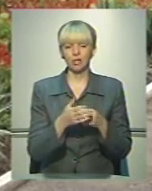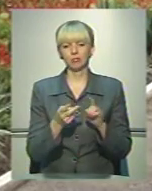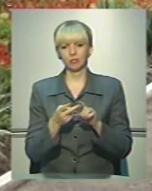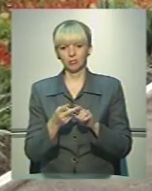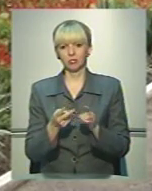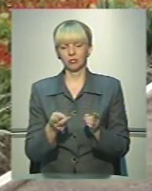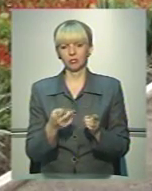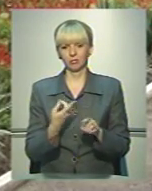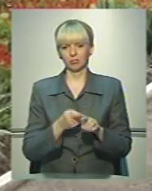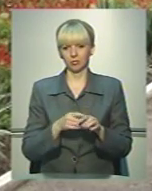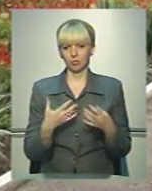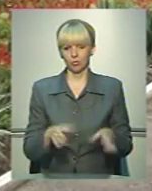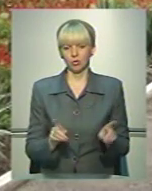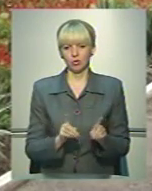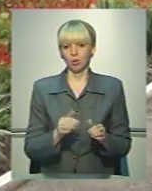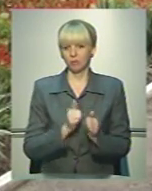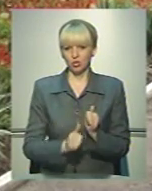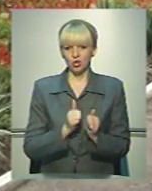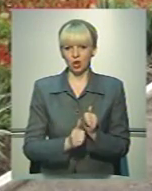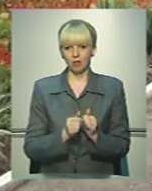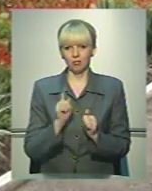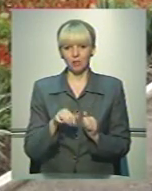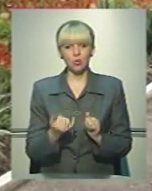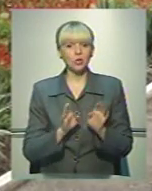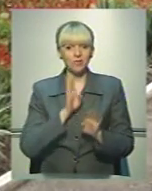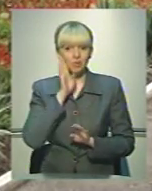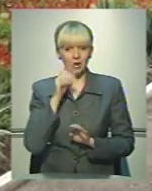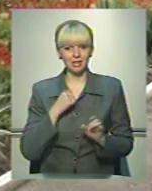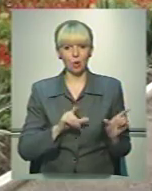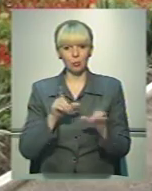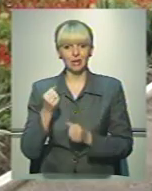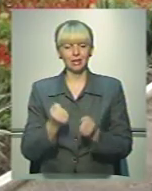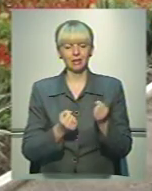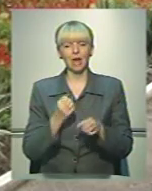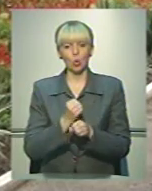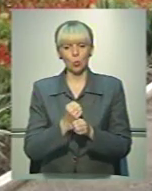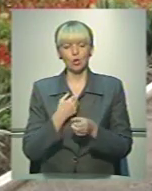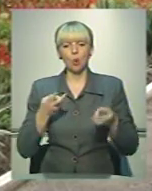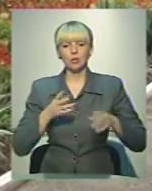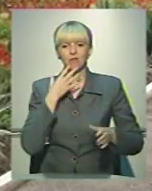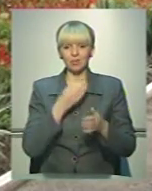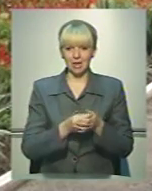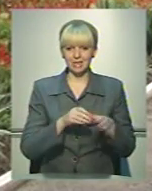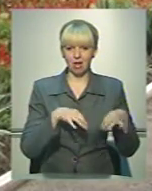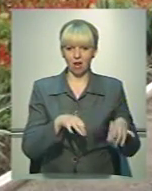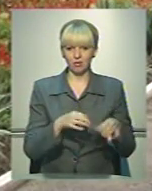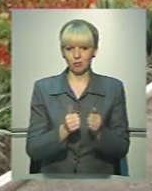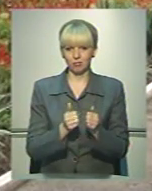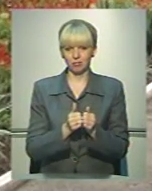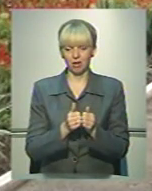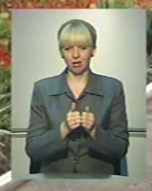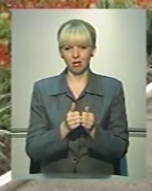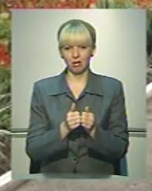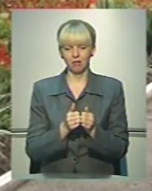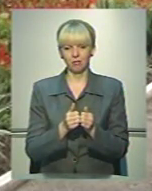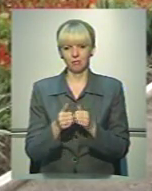то це вже щось часто. Навіть сьогодні вранці я їхала на роботу, залишила своє власне авто під воротами.